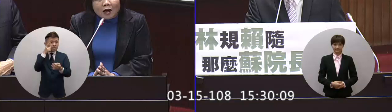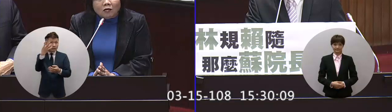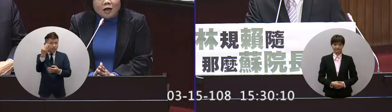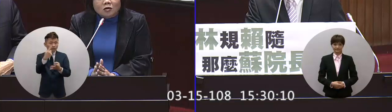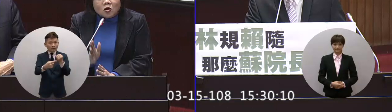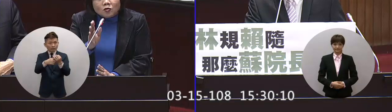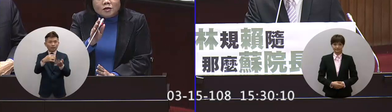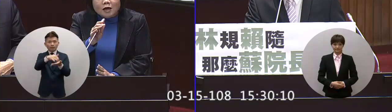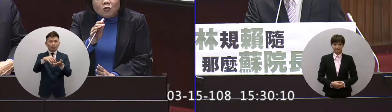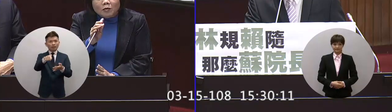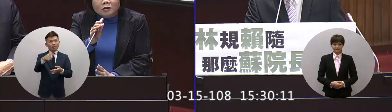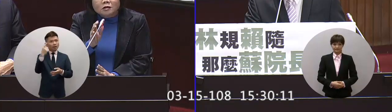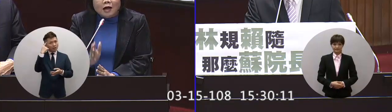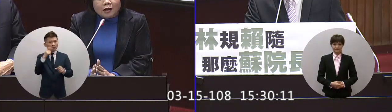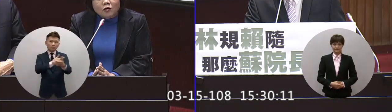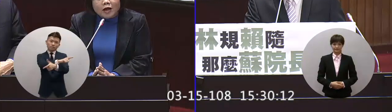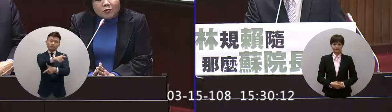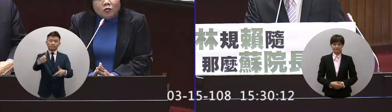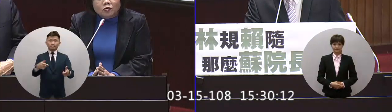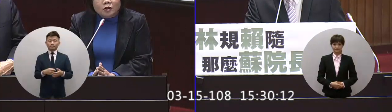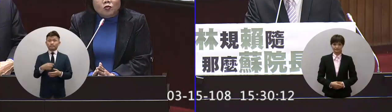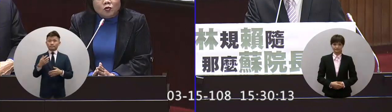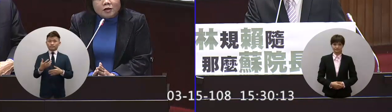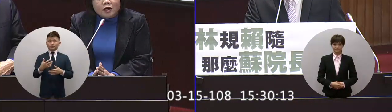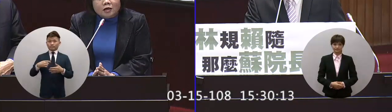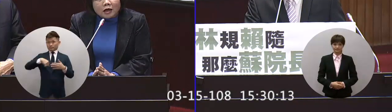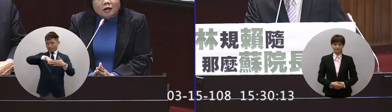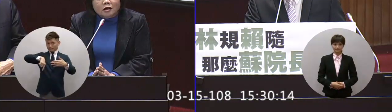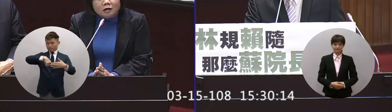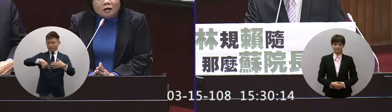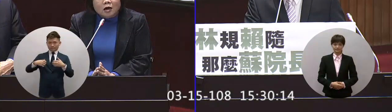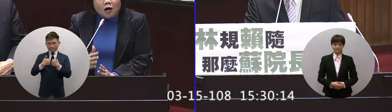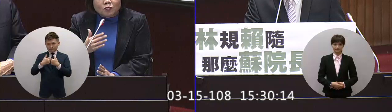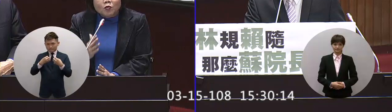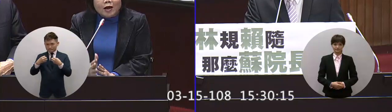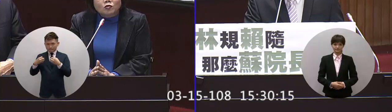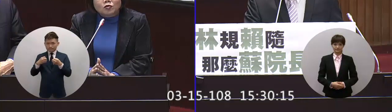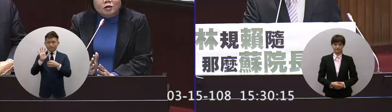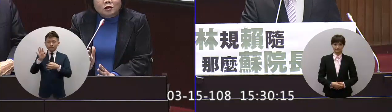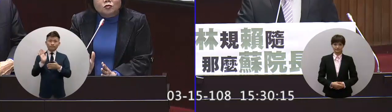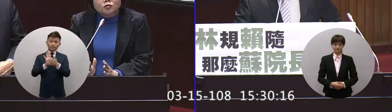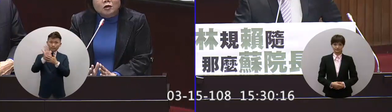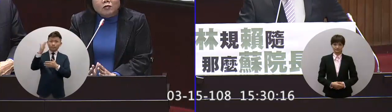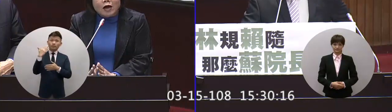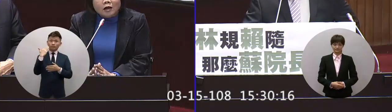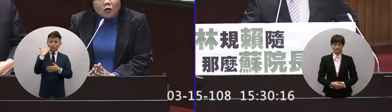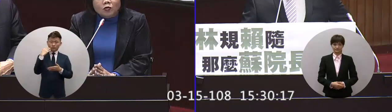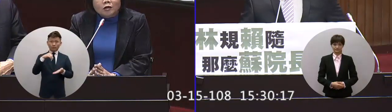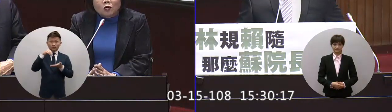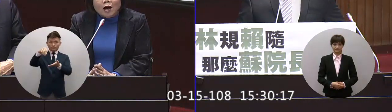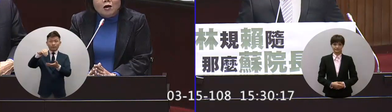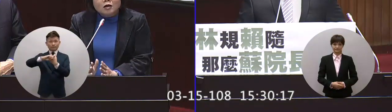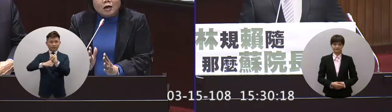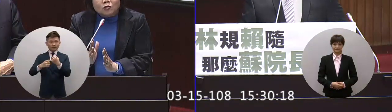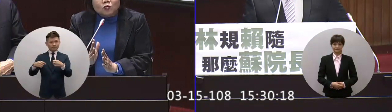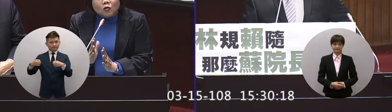不一啦。好，那说实在，我们当然也有内部也有做一些研议，未来如果说进入法案讨